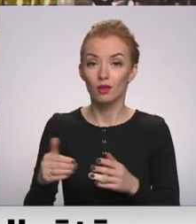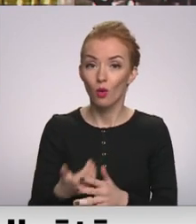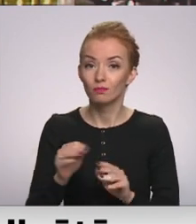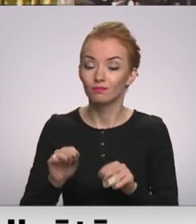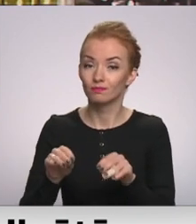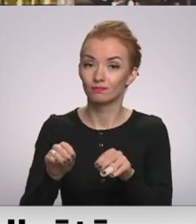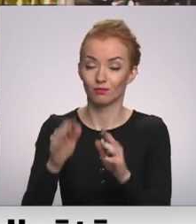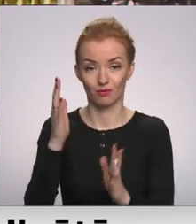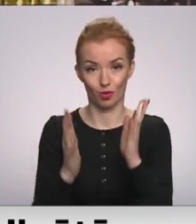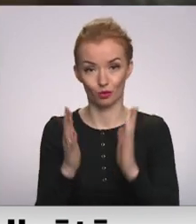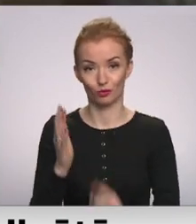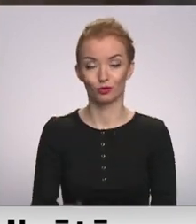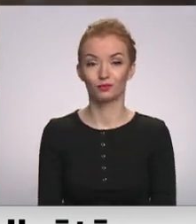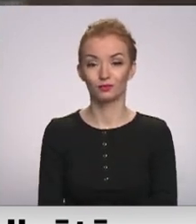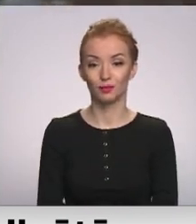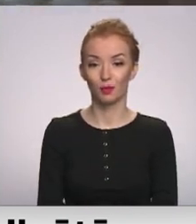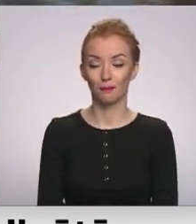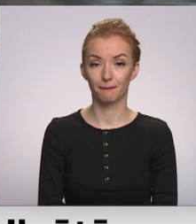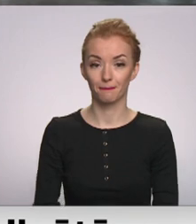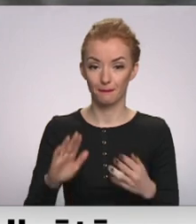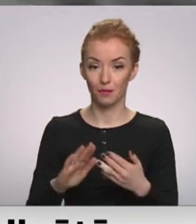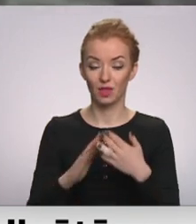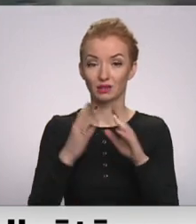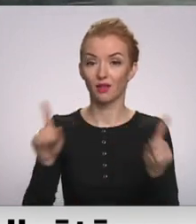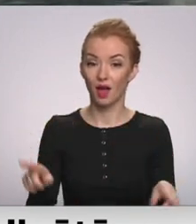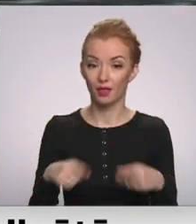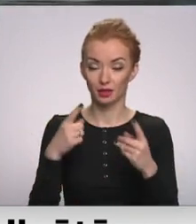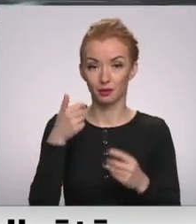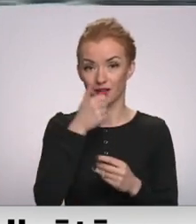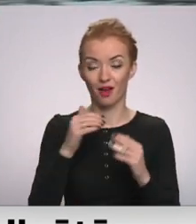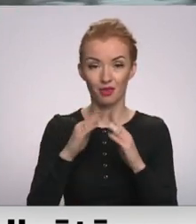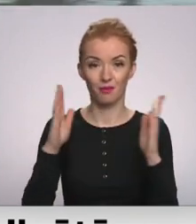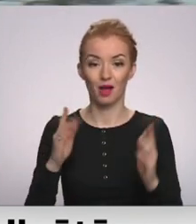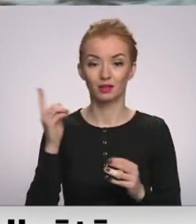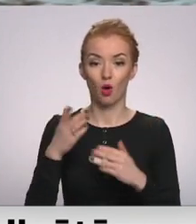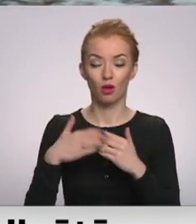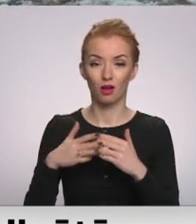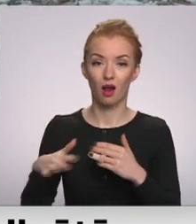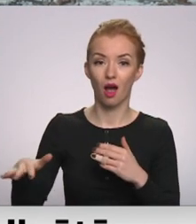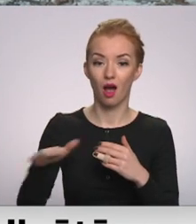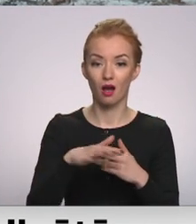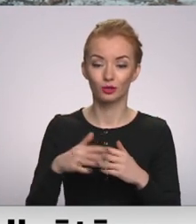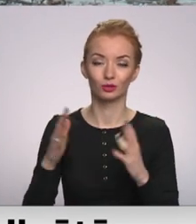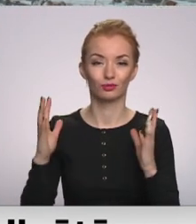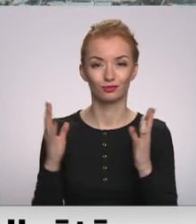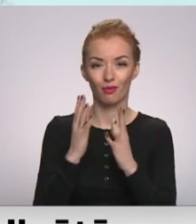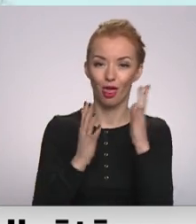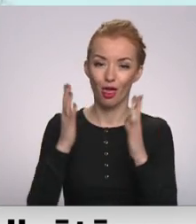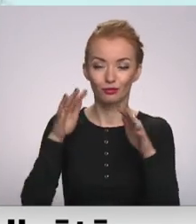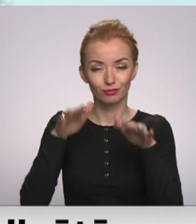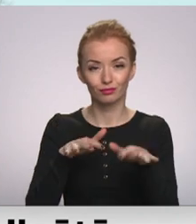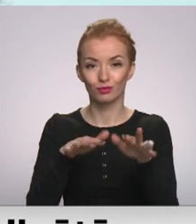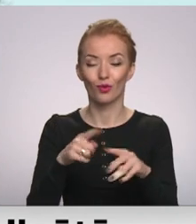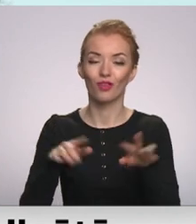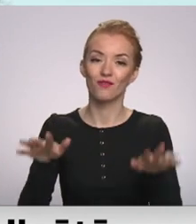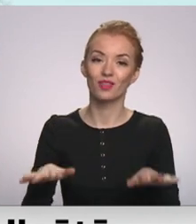stādīts jauns mežs. Pilsētai attīstoties, privātmāju rajons Salkrastos ir teju vai saplūdes ar mežu masīviem, ko